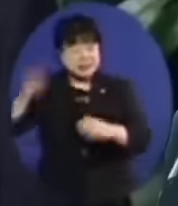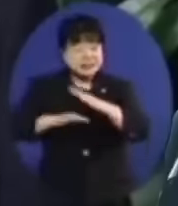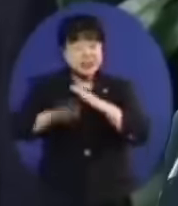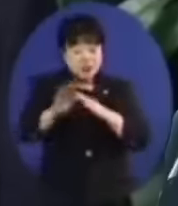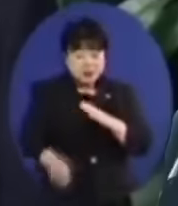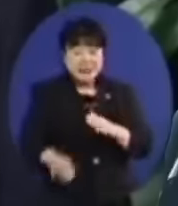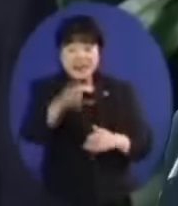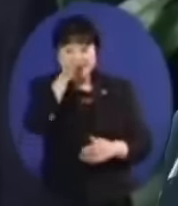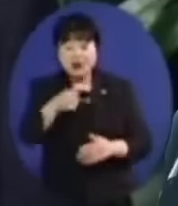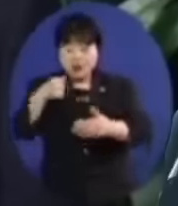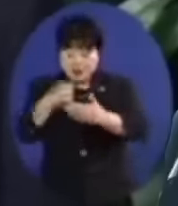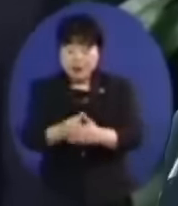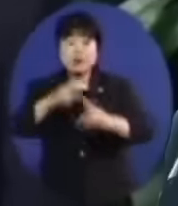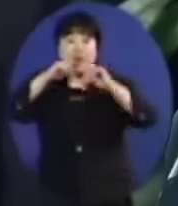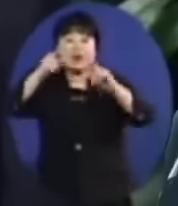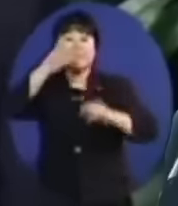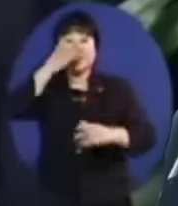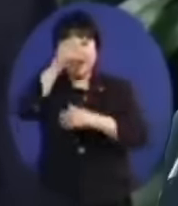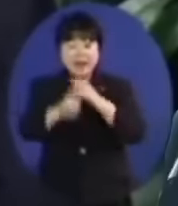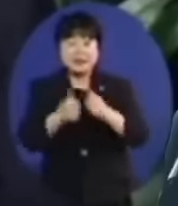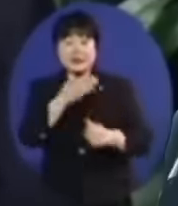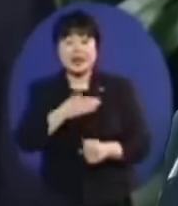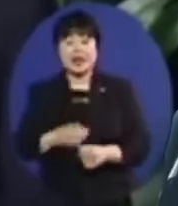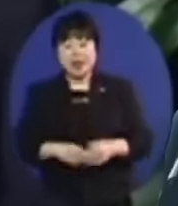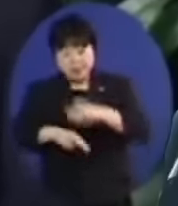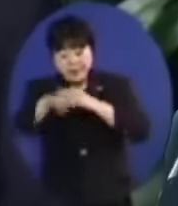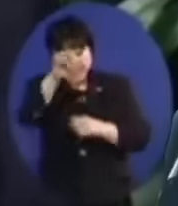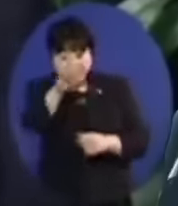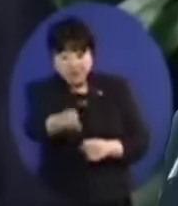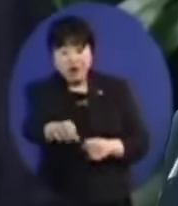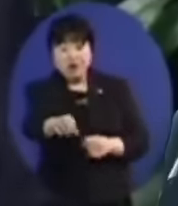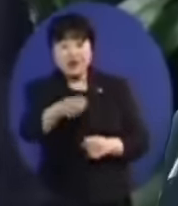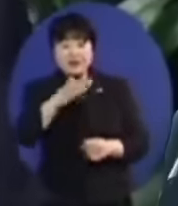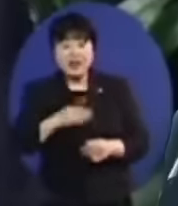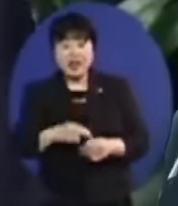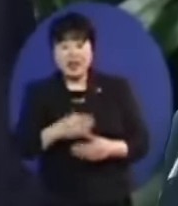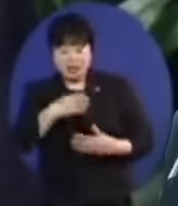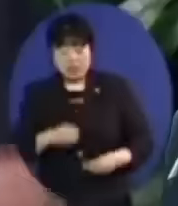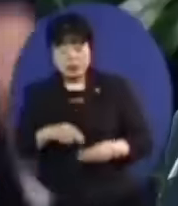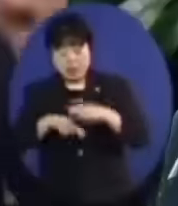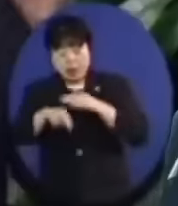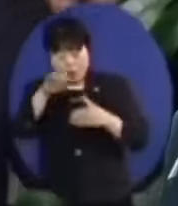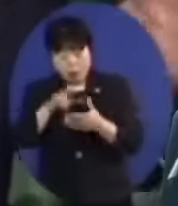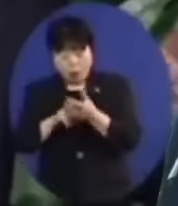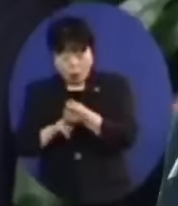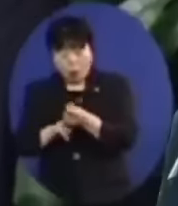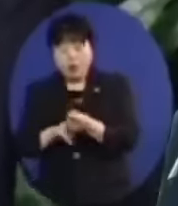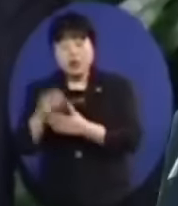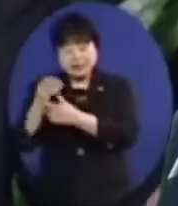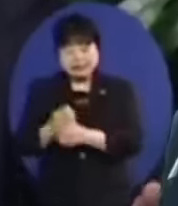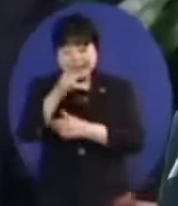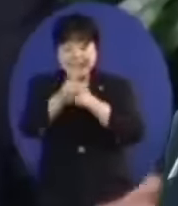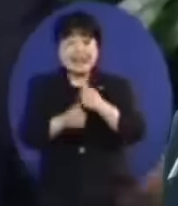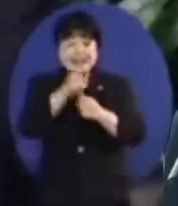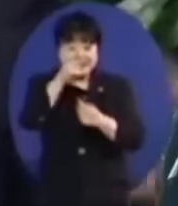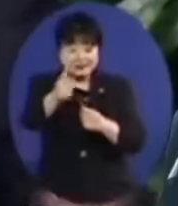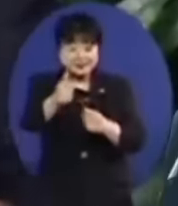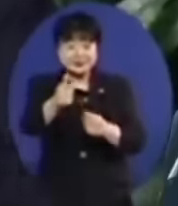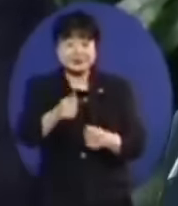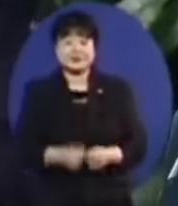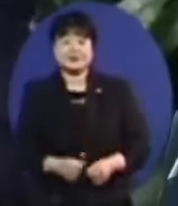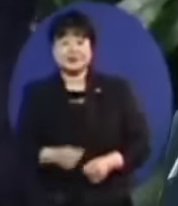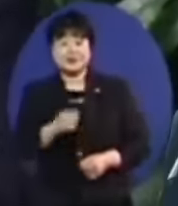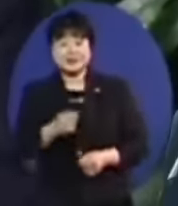그렇다면 우리는 담대하게 말할 수 있어요. 하나님은 나의 피란처요 나의 요새요 나의 의뢰하는 하나님이시니 저는 나를